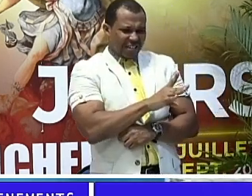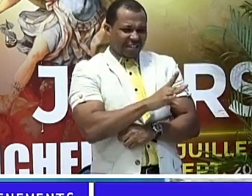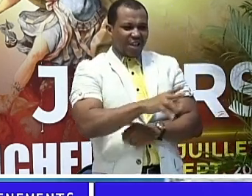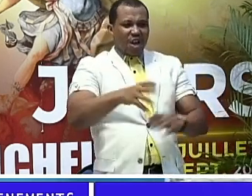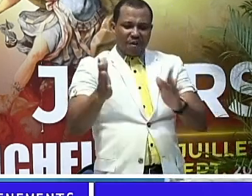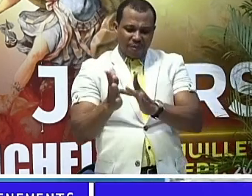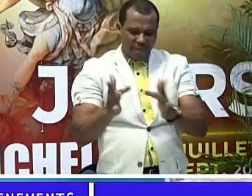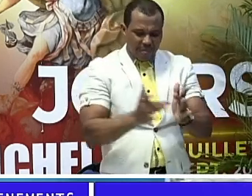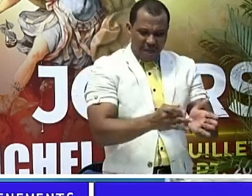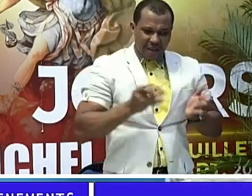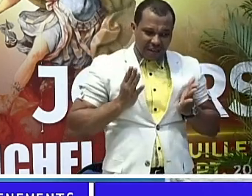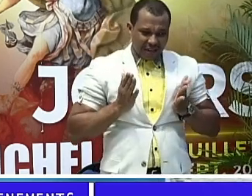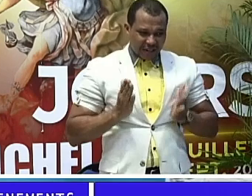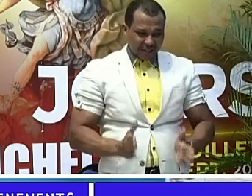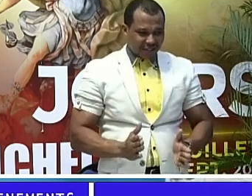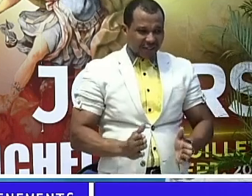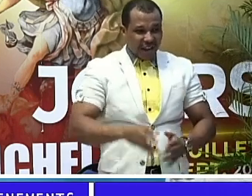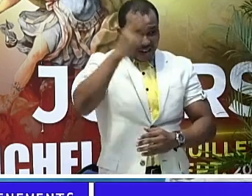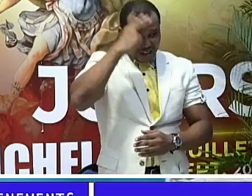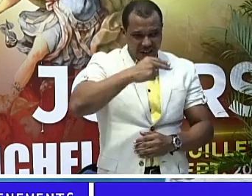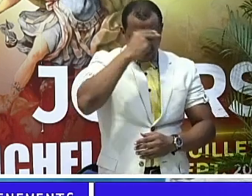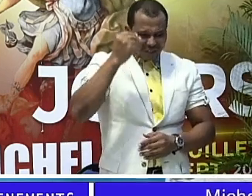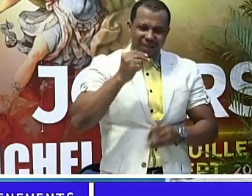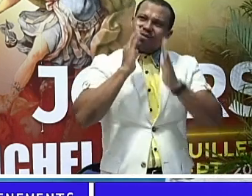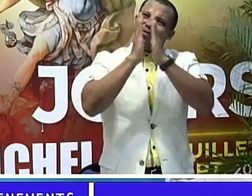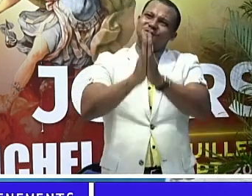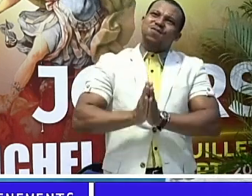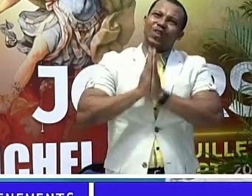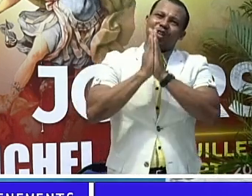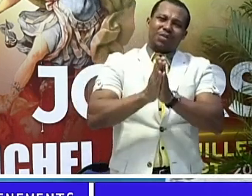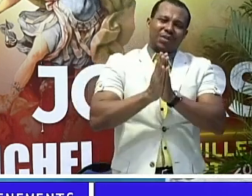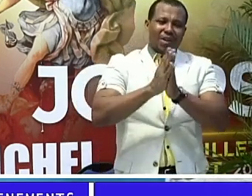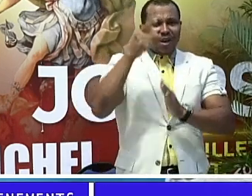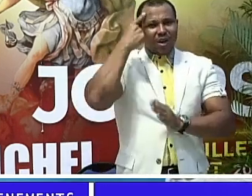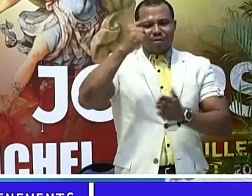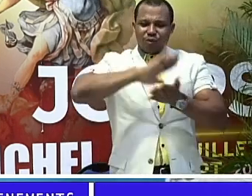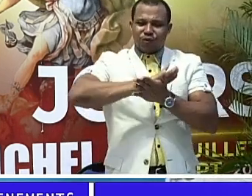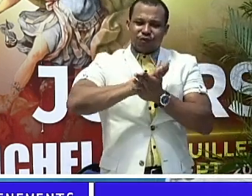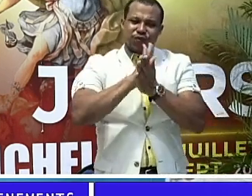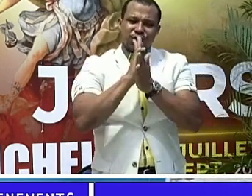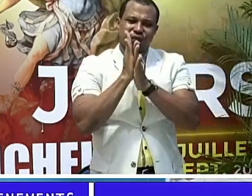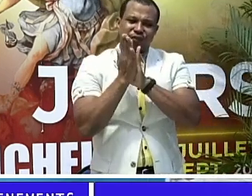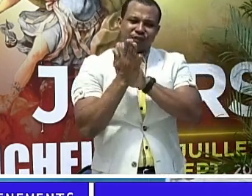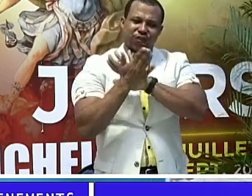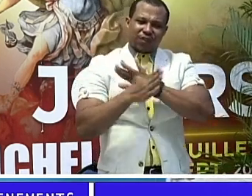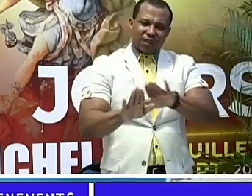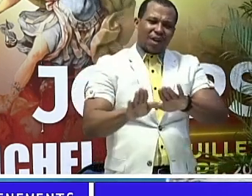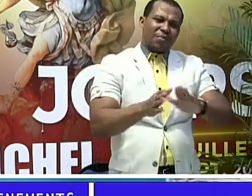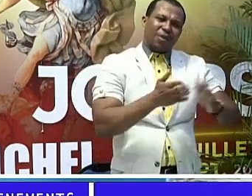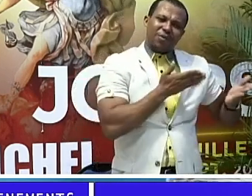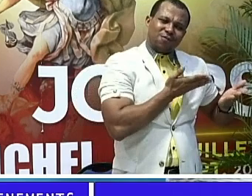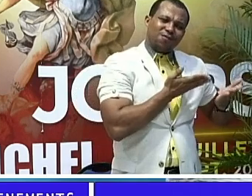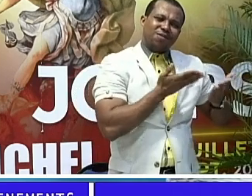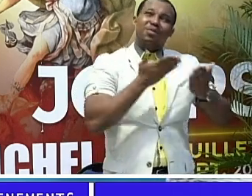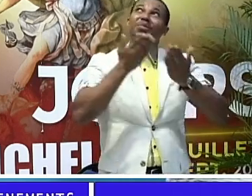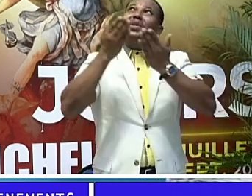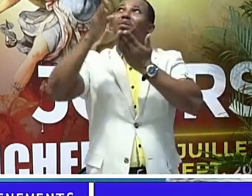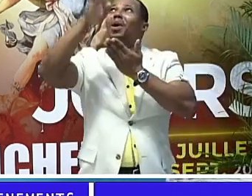pou la pe a travers le monde, la pe nan peyi d'Haïti. An nou met kouze personel nou bay bon Dieu.